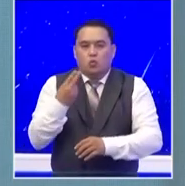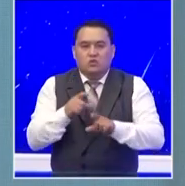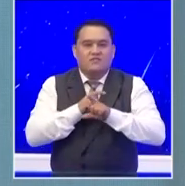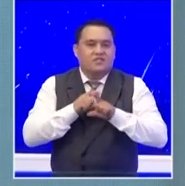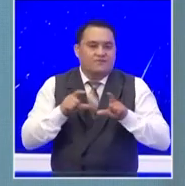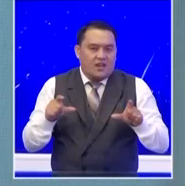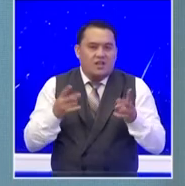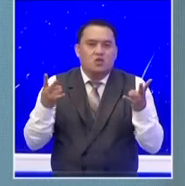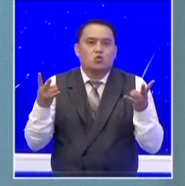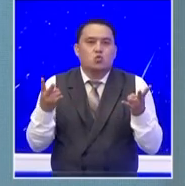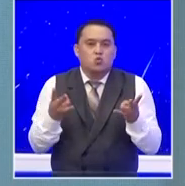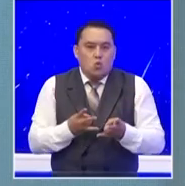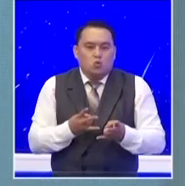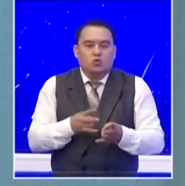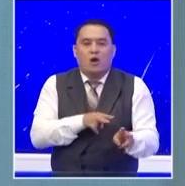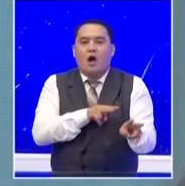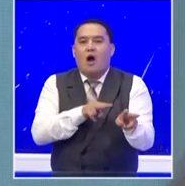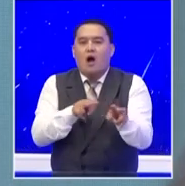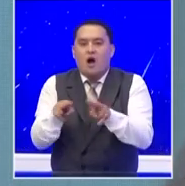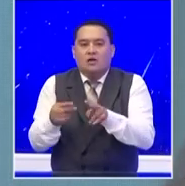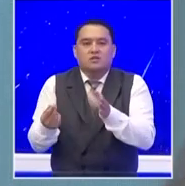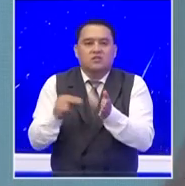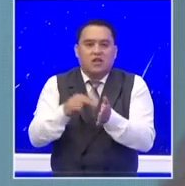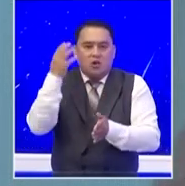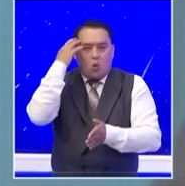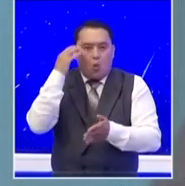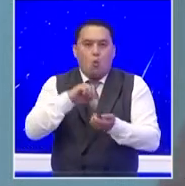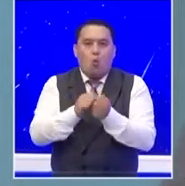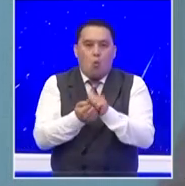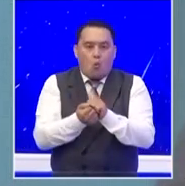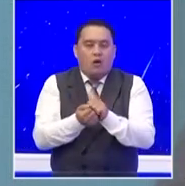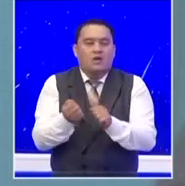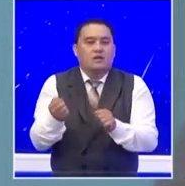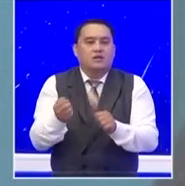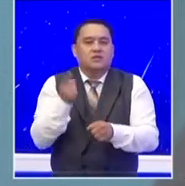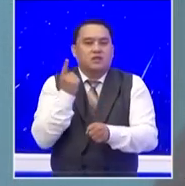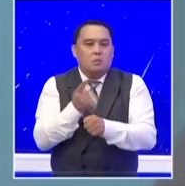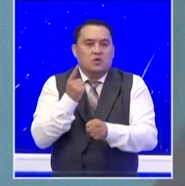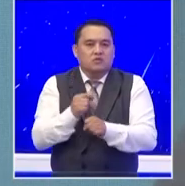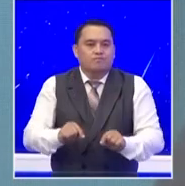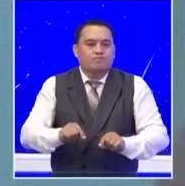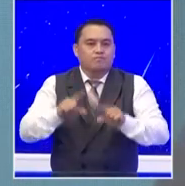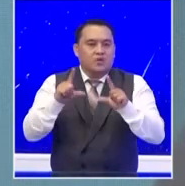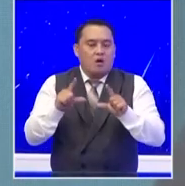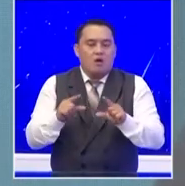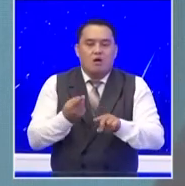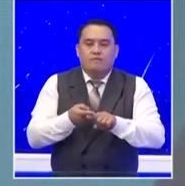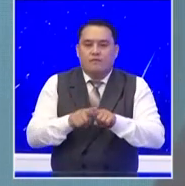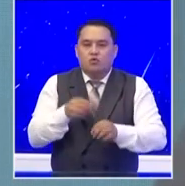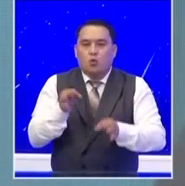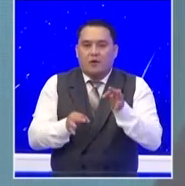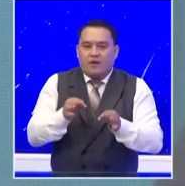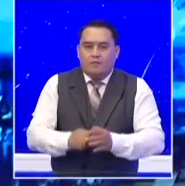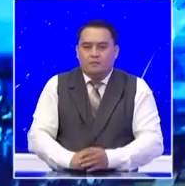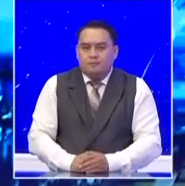сферы. Также необходимо взять на особый контроль цены на уголь и принять меры по недопущению необоснованного роста цен на топливо.